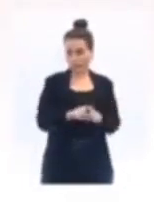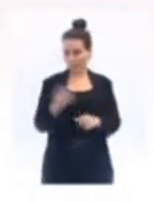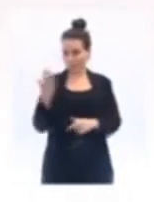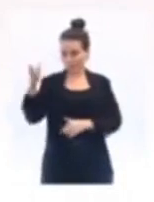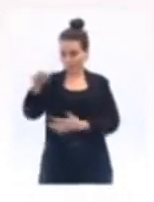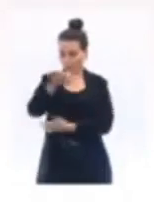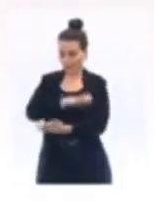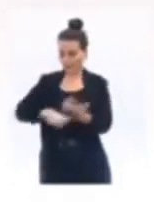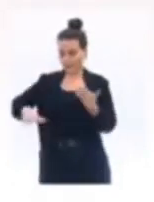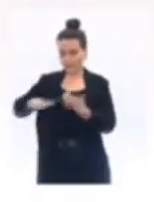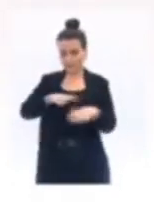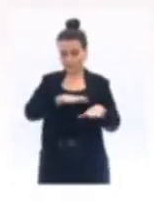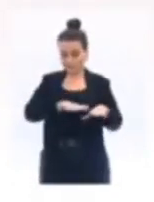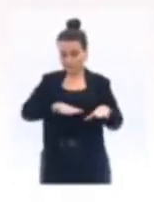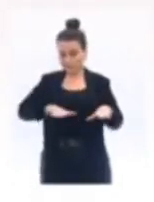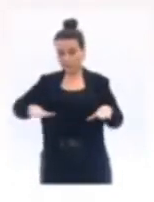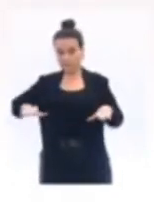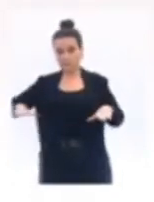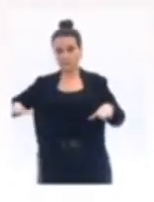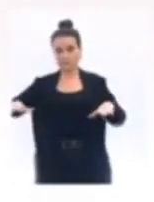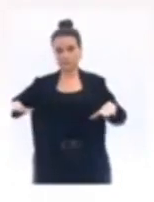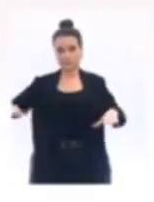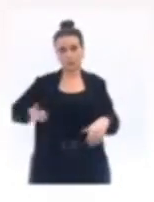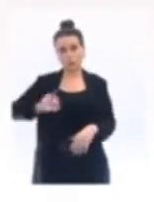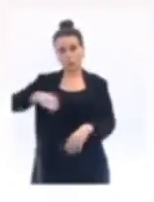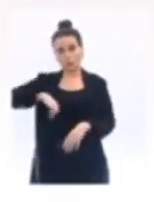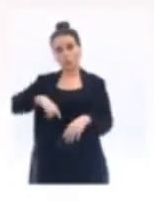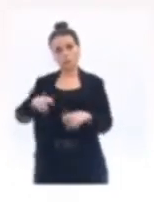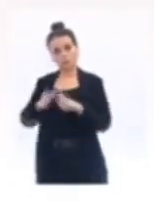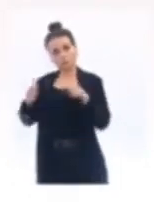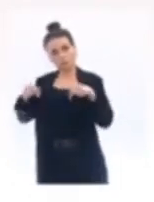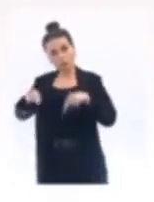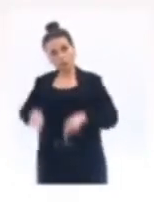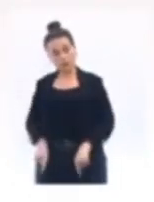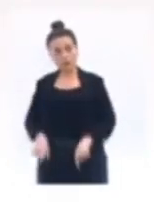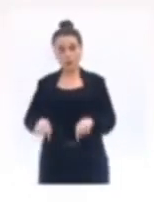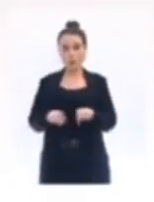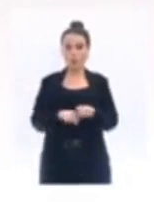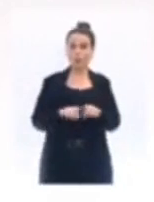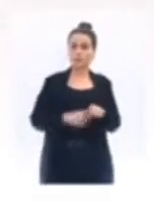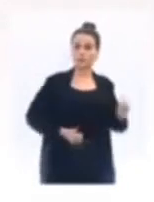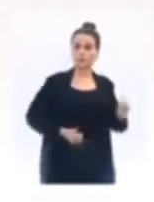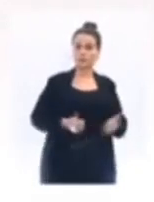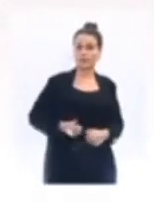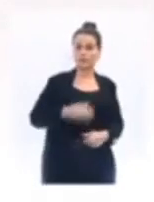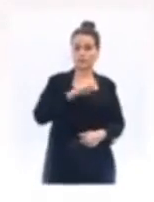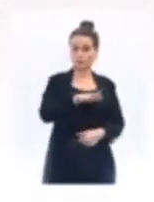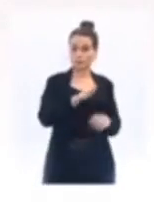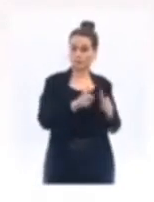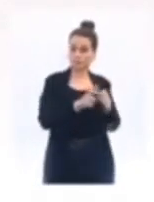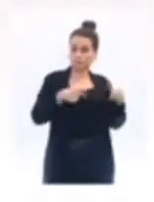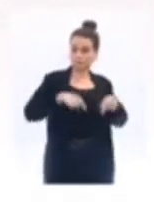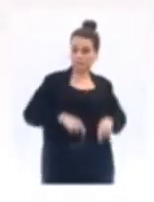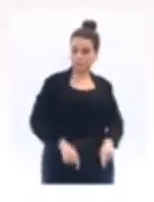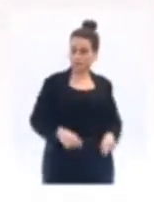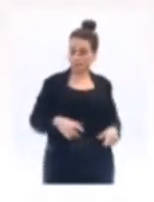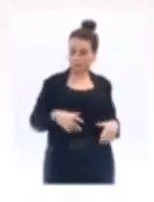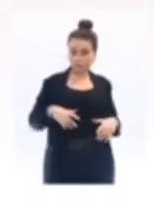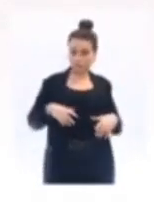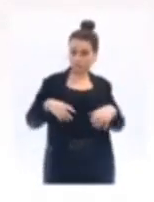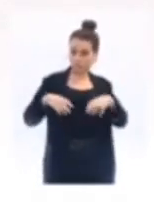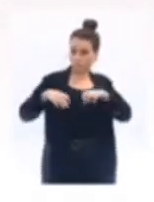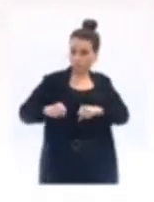Monsieur le Premier ministre, bonjour. Alison Tassin pour TF1 et LCI. Vous avez évoqué les attestations. Qu'en sera-t-il pour les